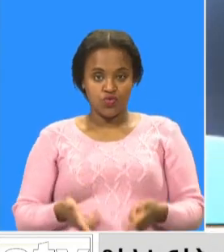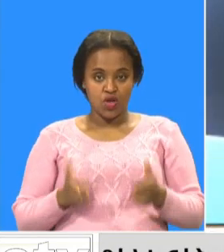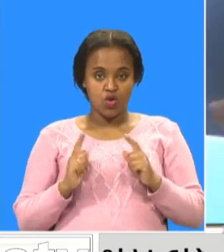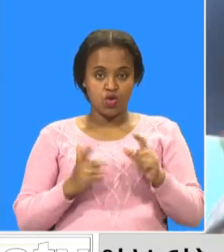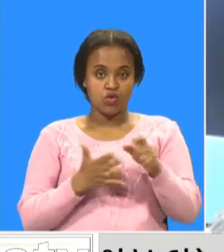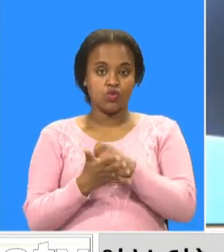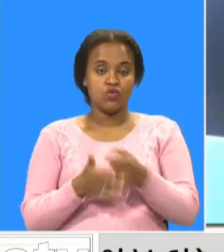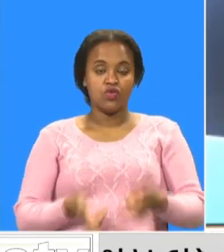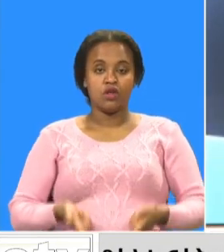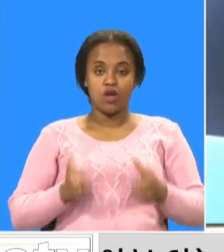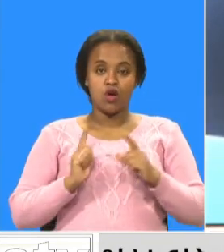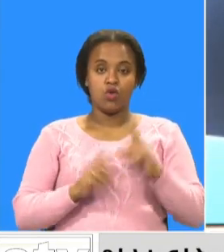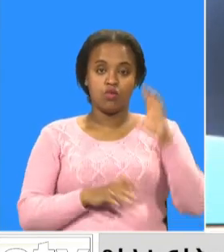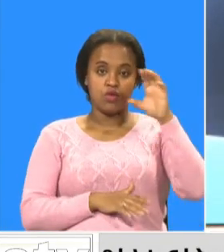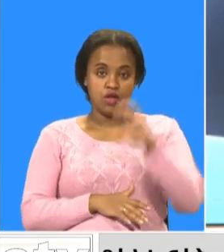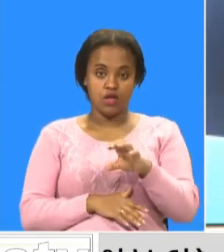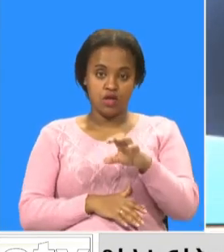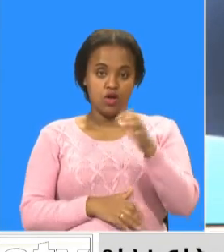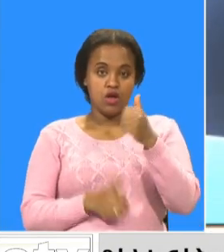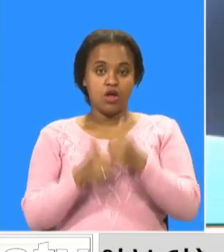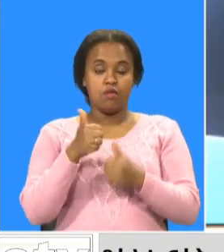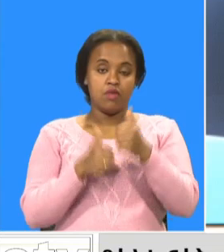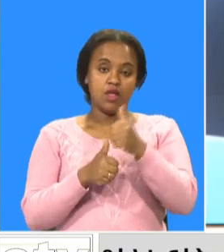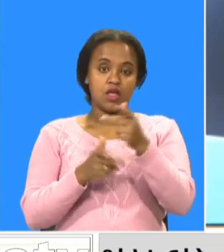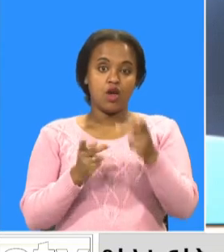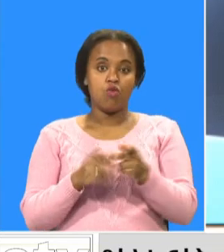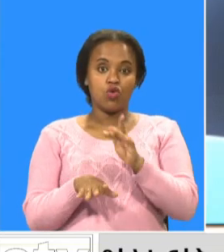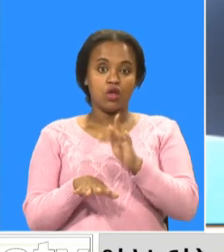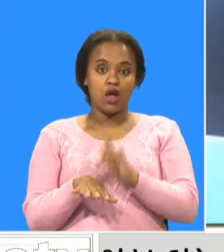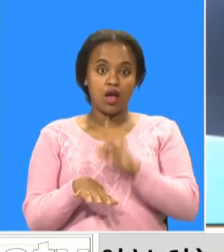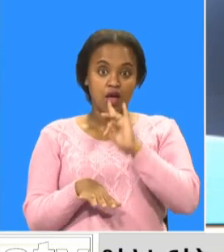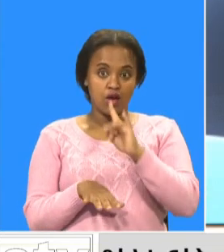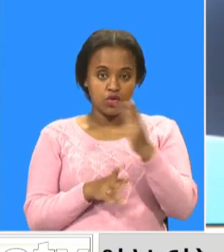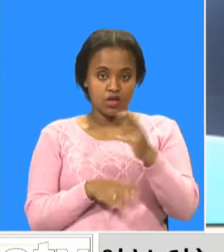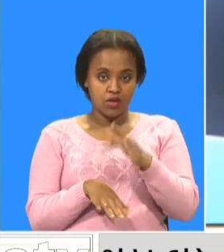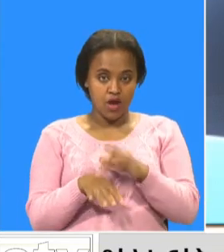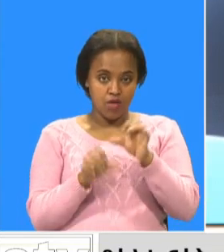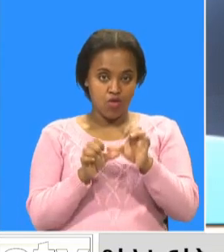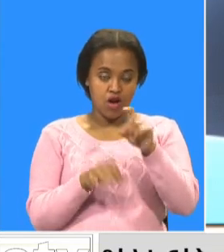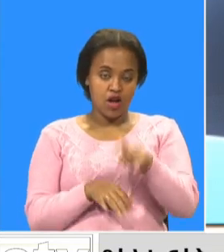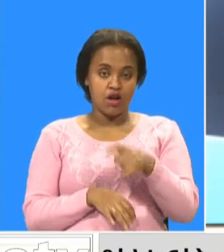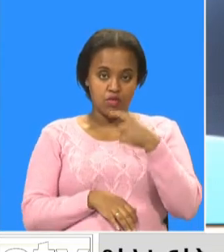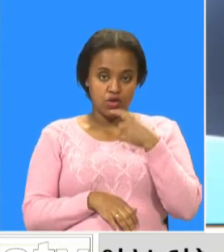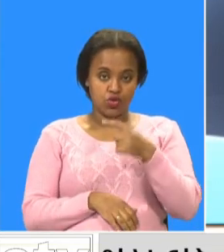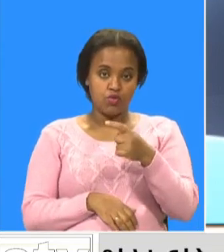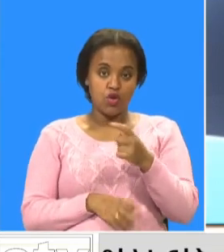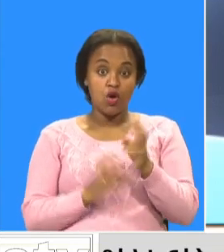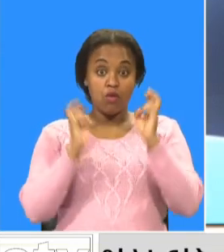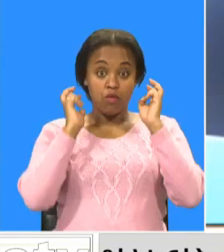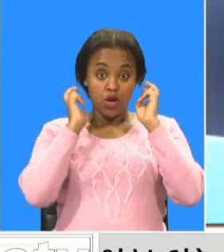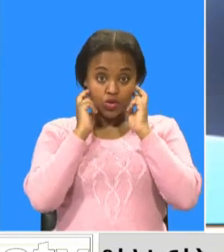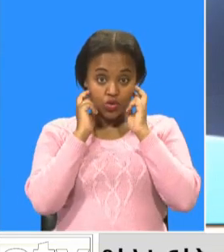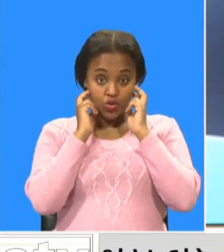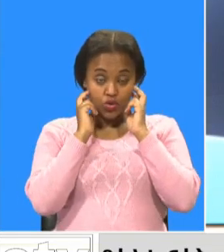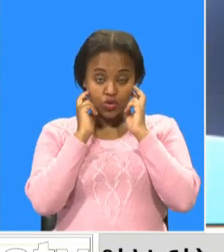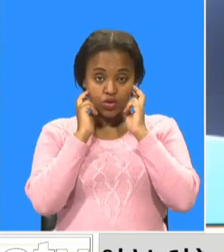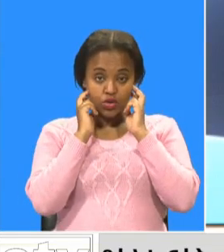ጽሁፍ እንዲያኖሩም ደግሞ ይገደዳሉ። በየትኛው ቦታ ነው ጥቅም ላይ መዋል ያለባቸው የሚለውም ማለት ነው። ስለዚህ ማስኮቹን